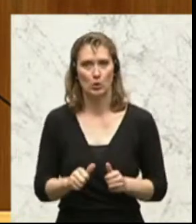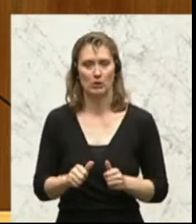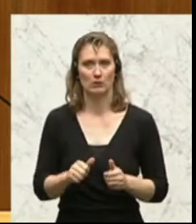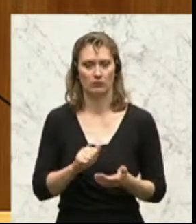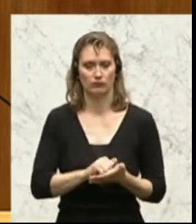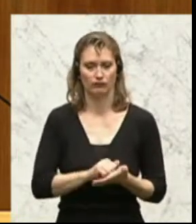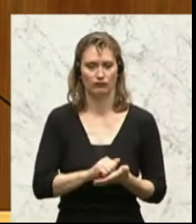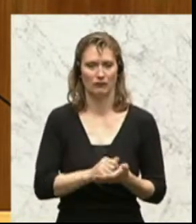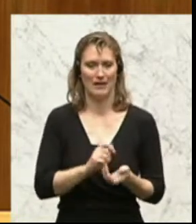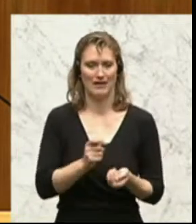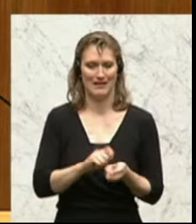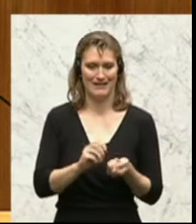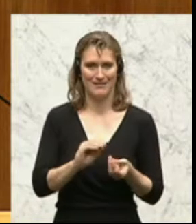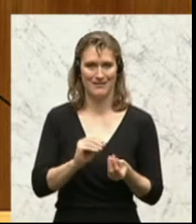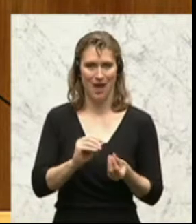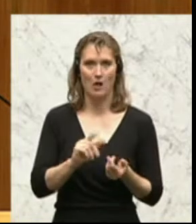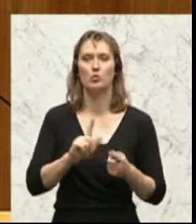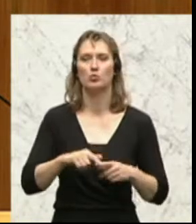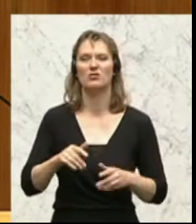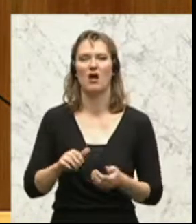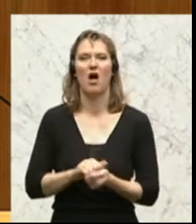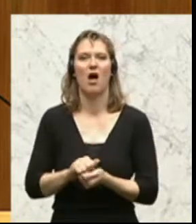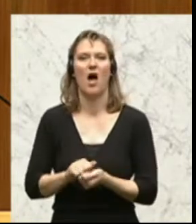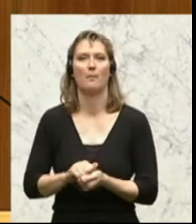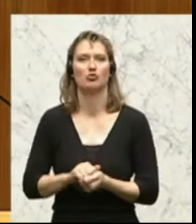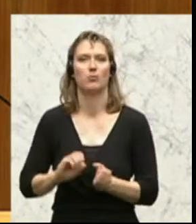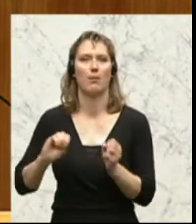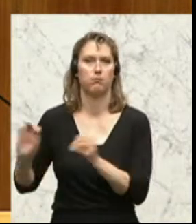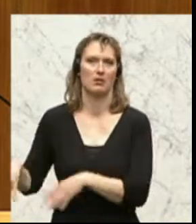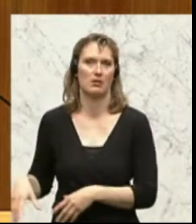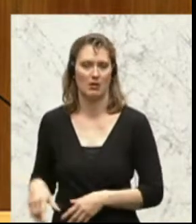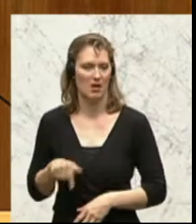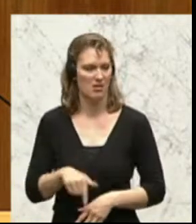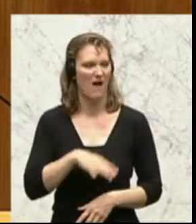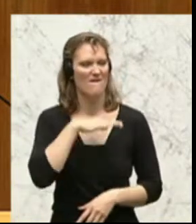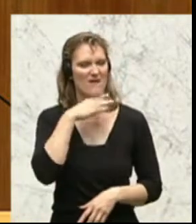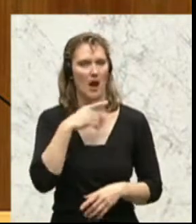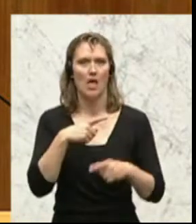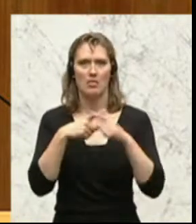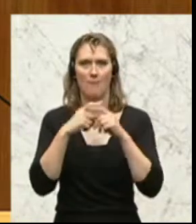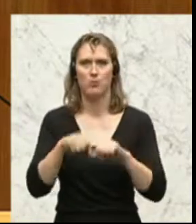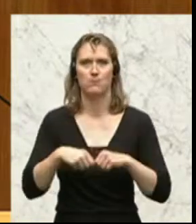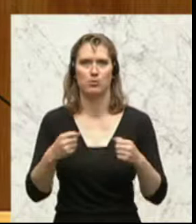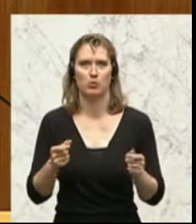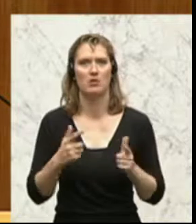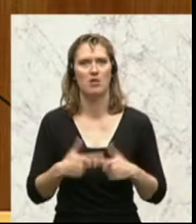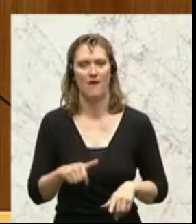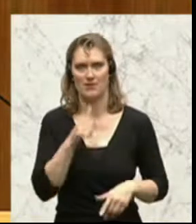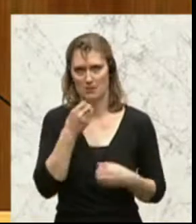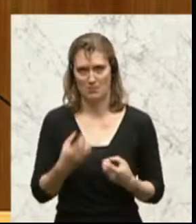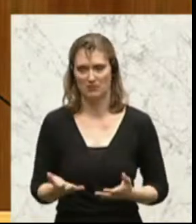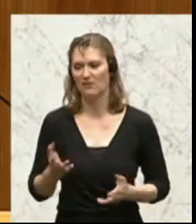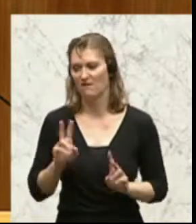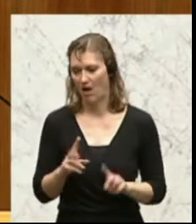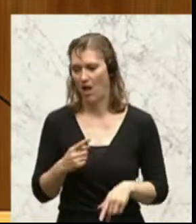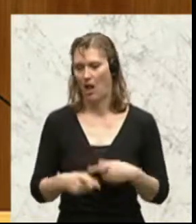von Ramschpapieren. Das ist wieder einer der vielen Tabubrüche, die nicht hätten passieren dürfen. So läuft es aber. Schulden, also